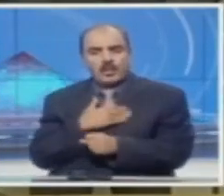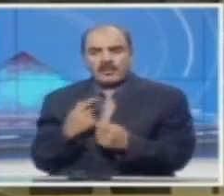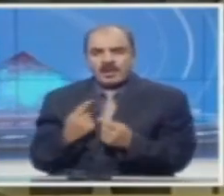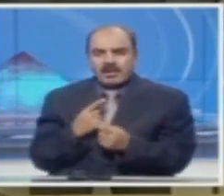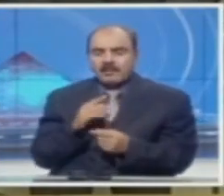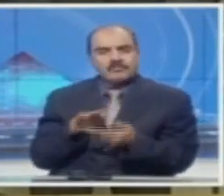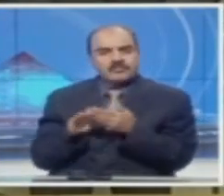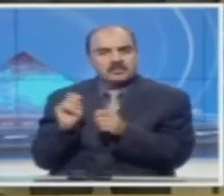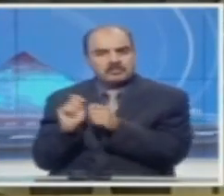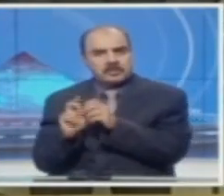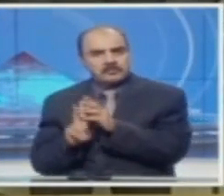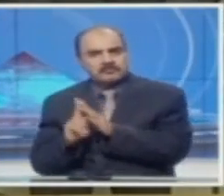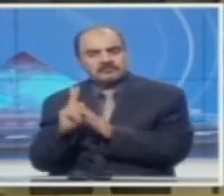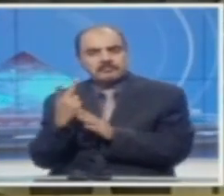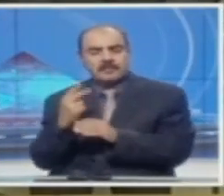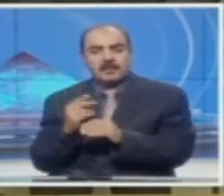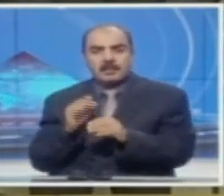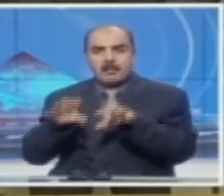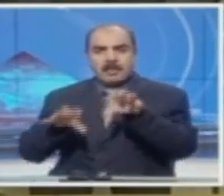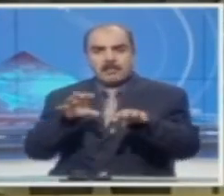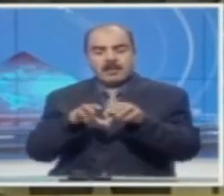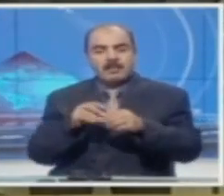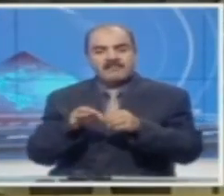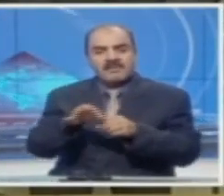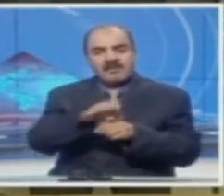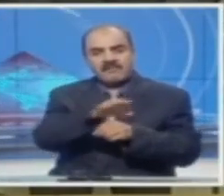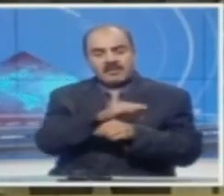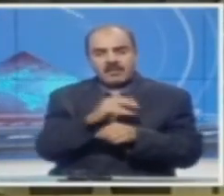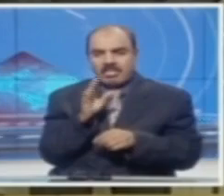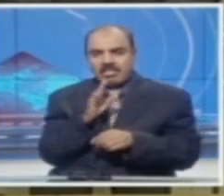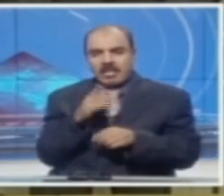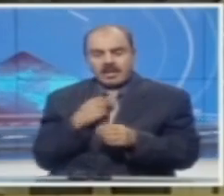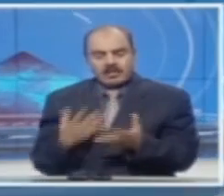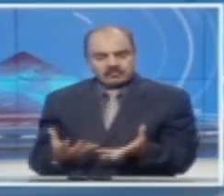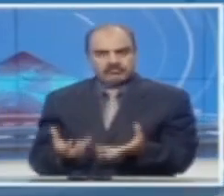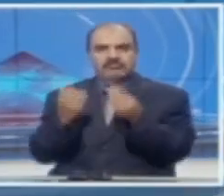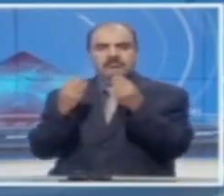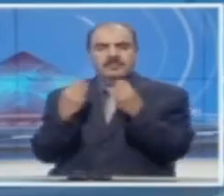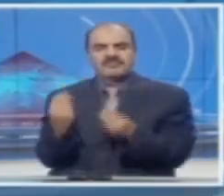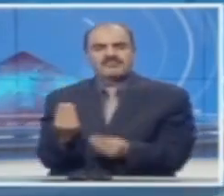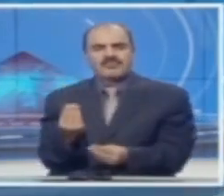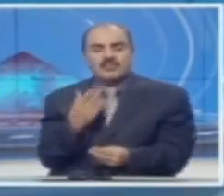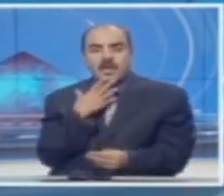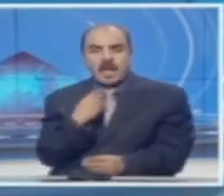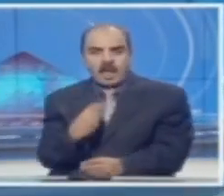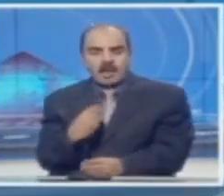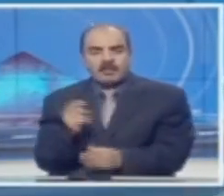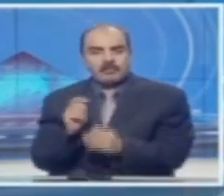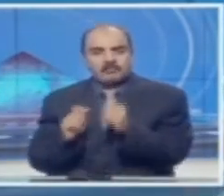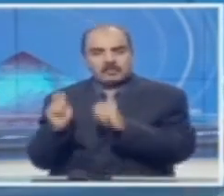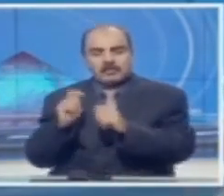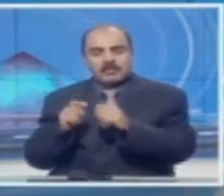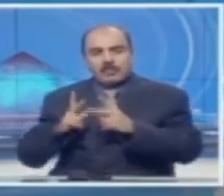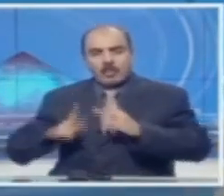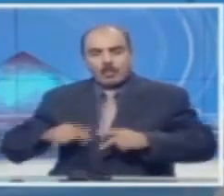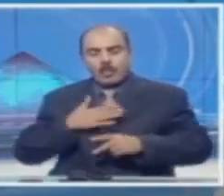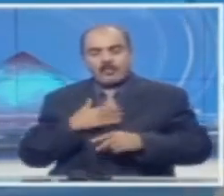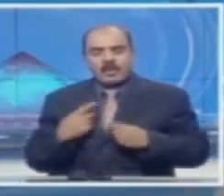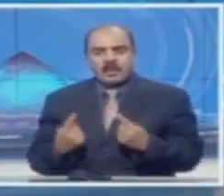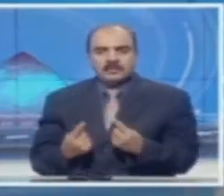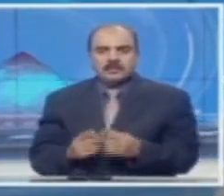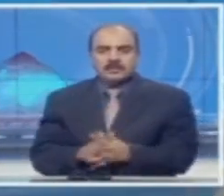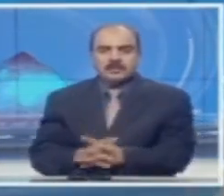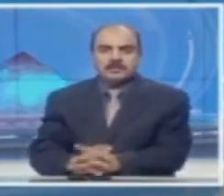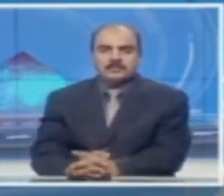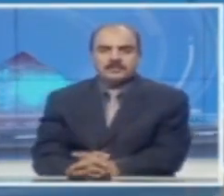قطاع الأعمال العام والكيانات التابعة لها على كيفية مواجهة عمليات التواطؤ في التعاقدات الحكومية.